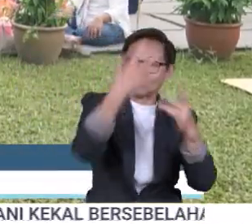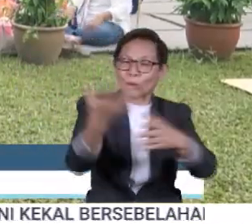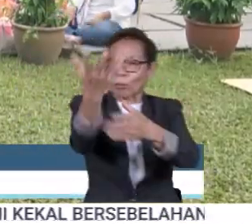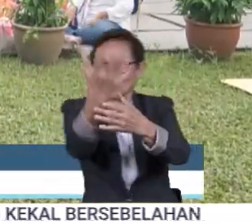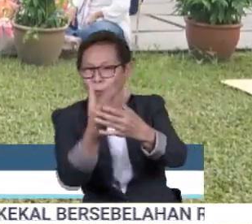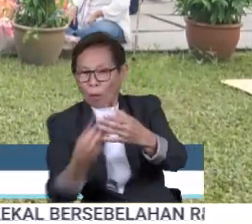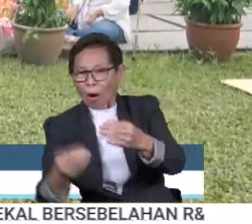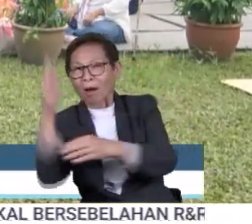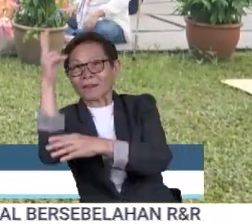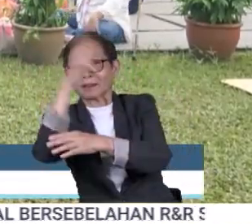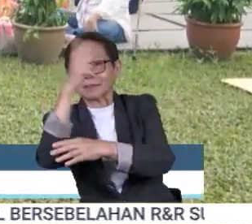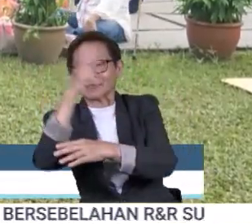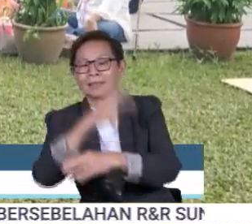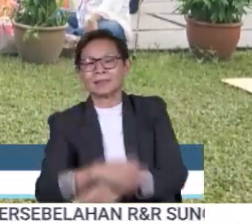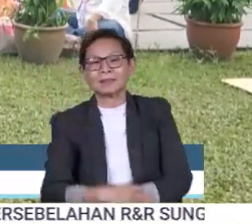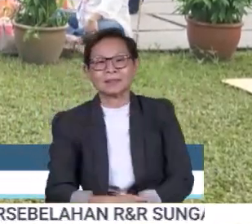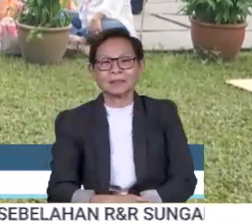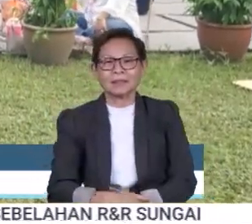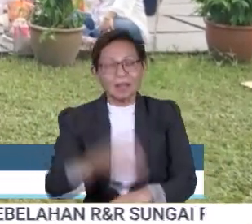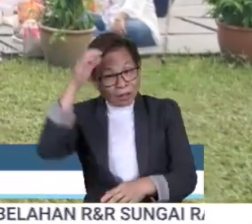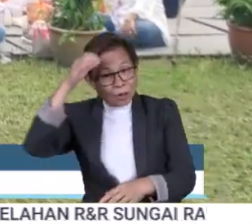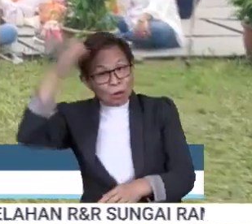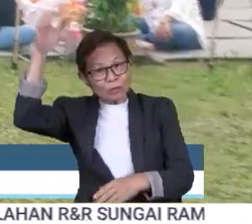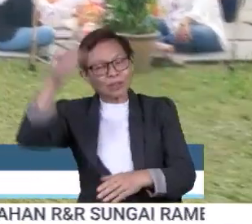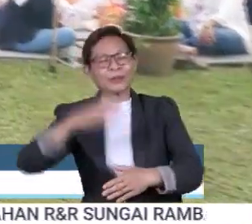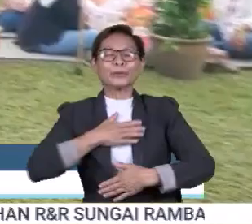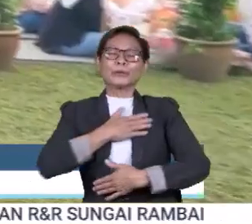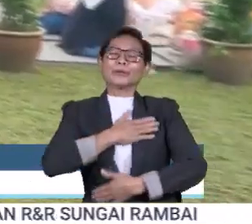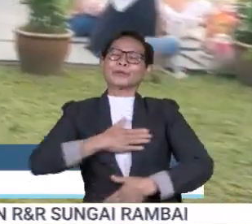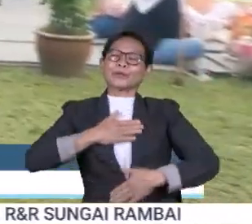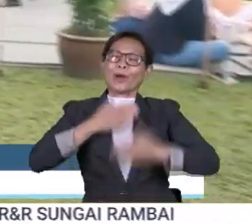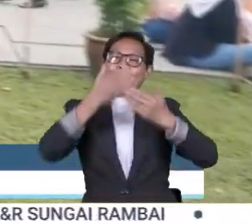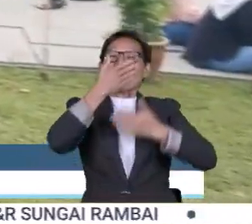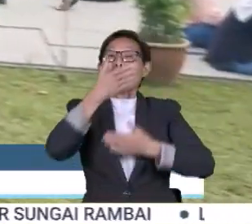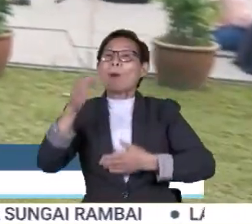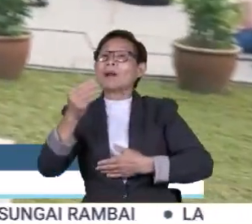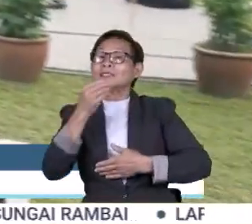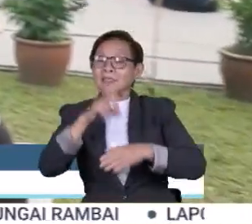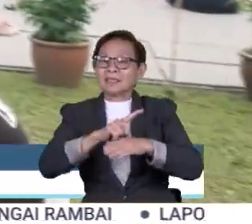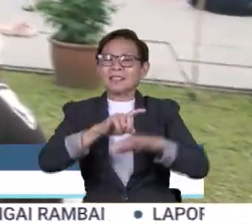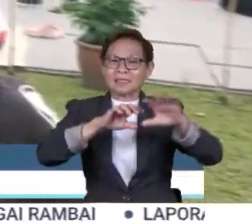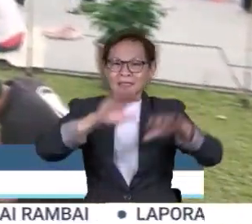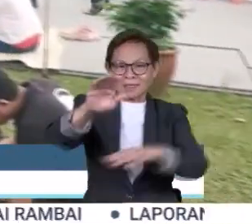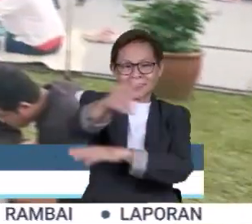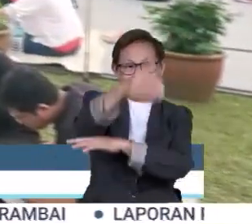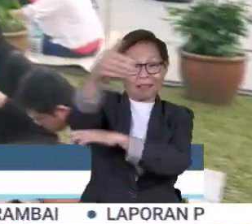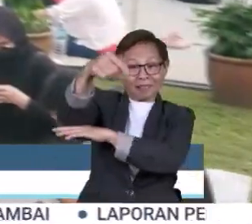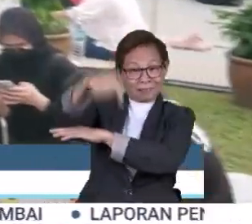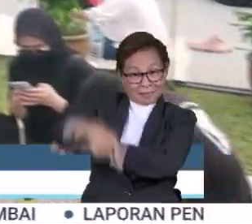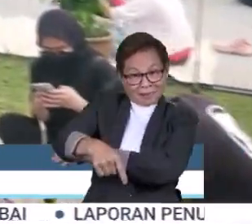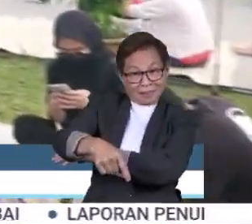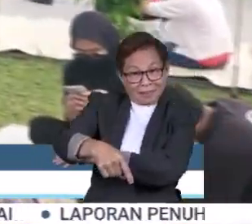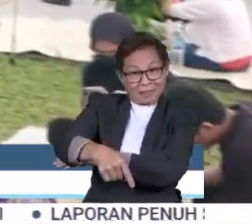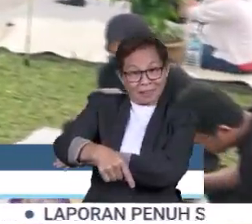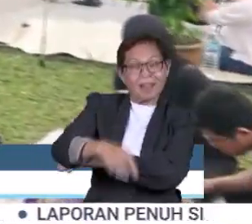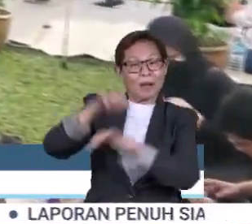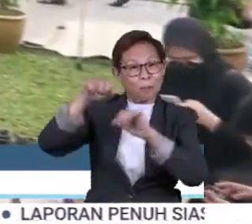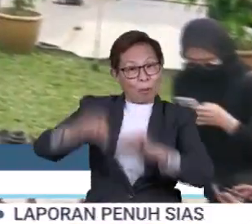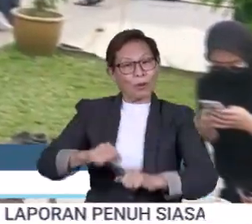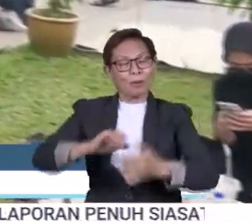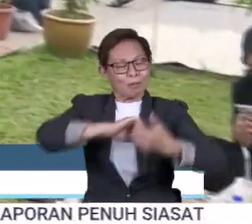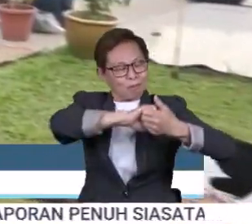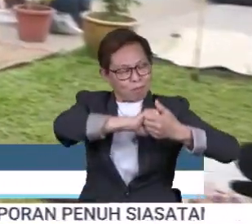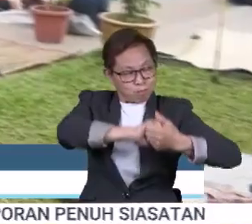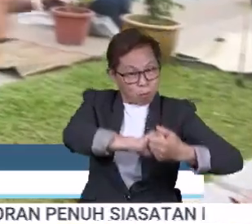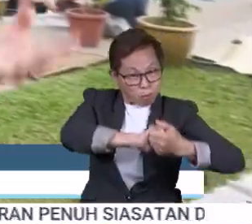diterapkan oleh kerajaan. Berkonsepkan santai berbuka puasa di kawasan Dataran Merdeka ini bukan sahaja dapat